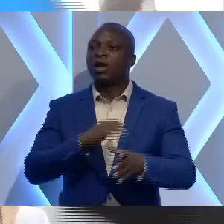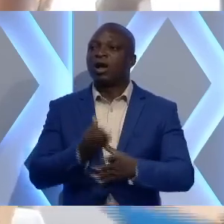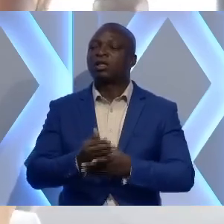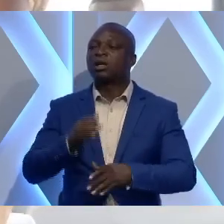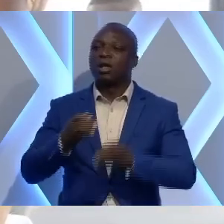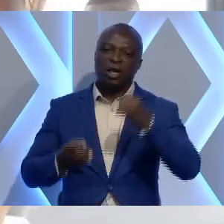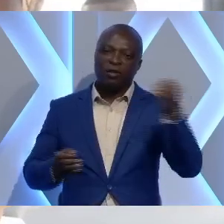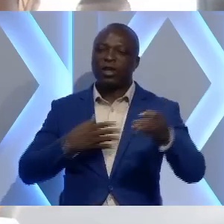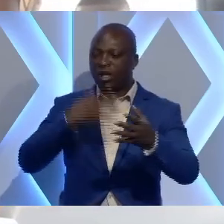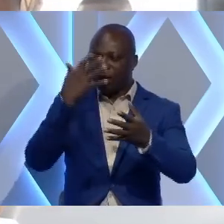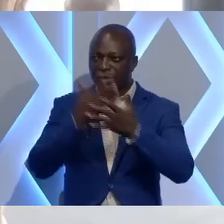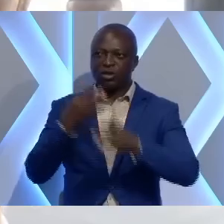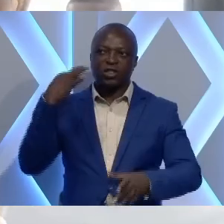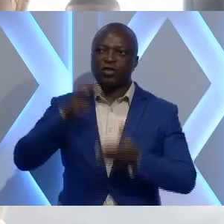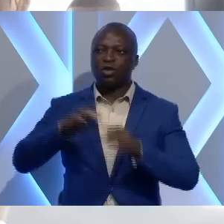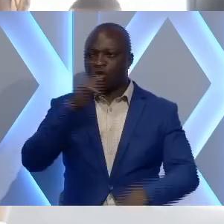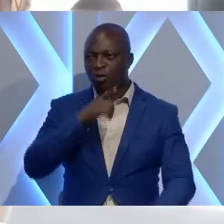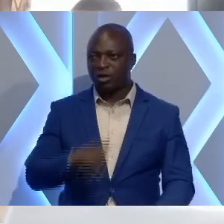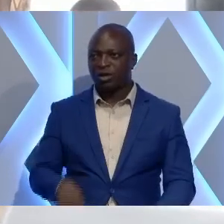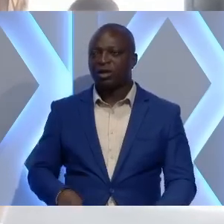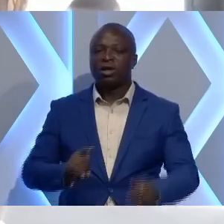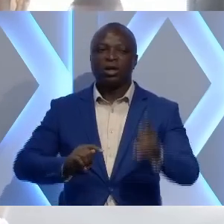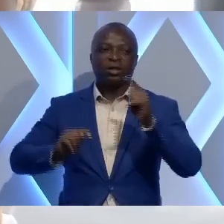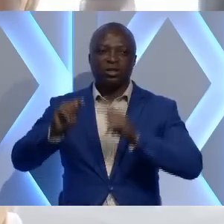l'enfer et la prison civile de Lomé. Un sketch